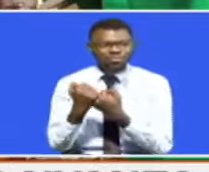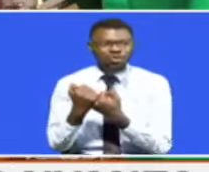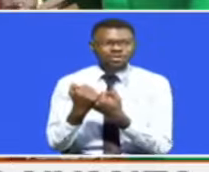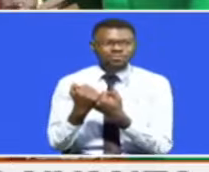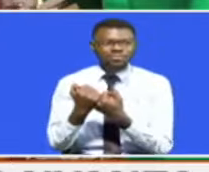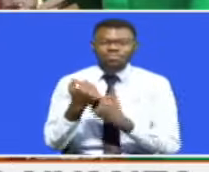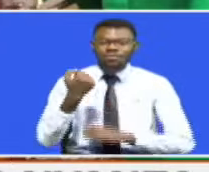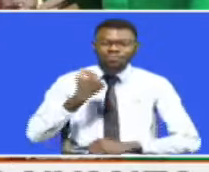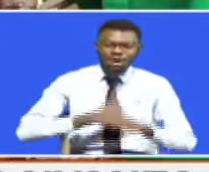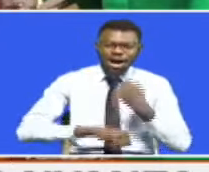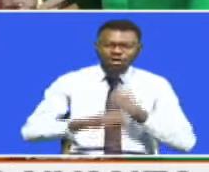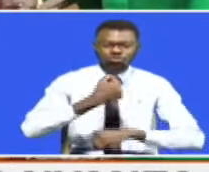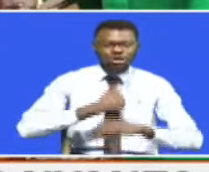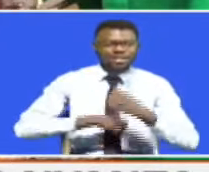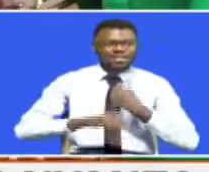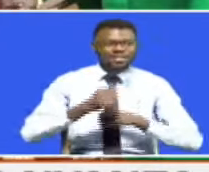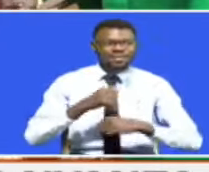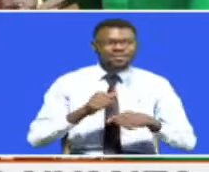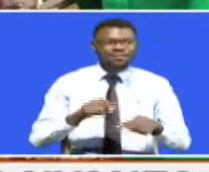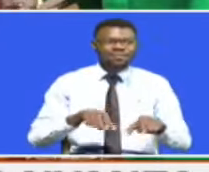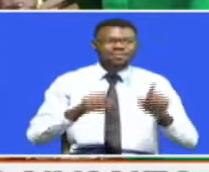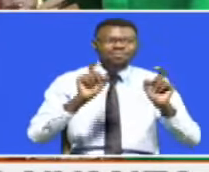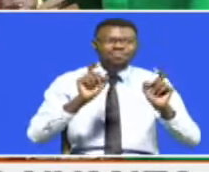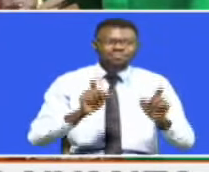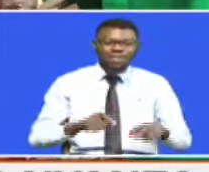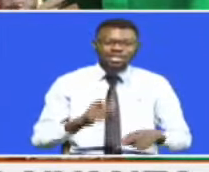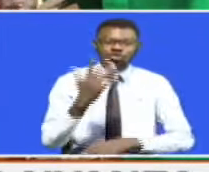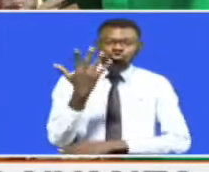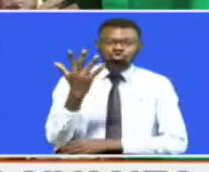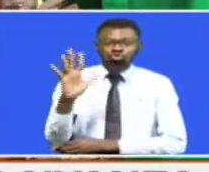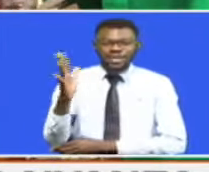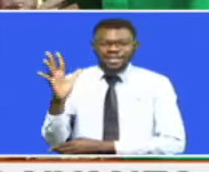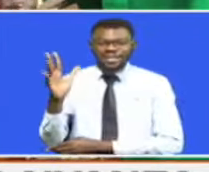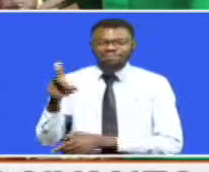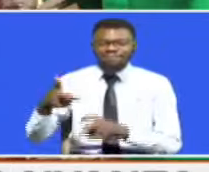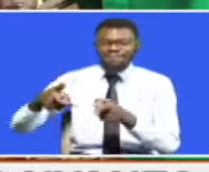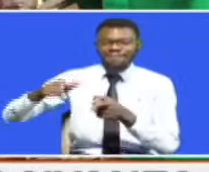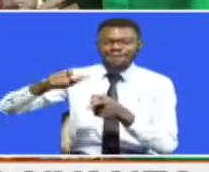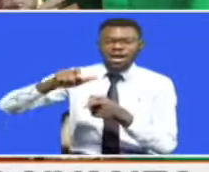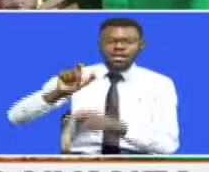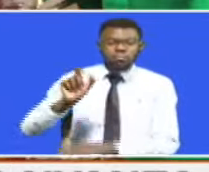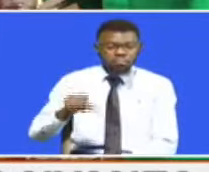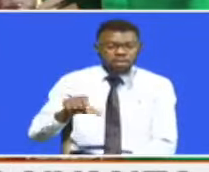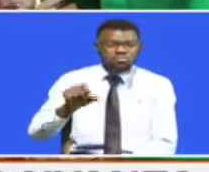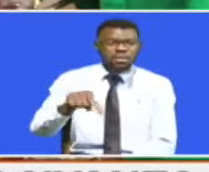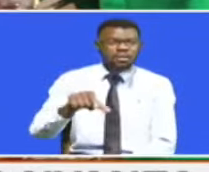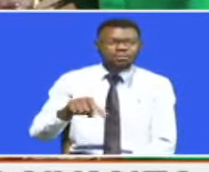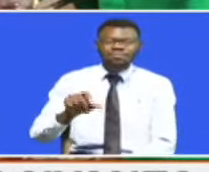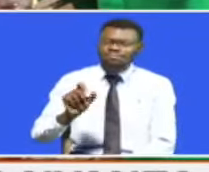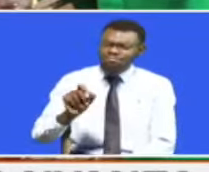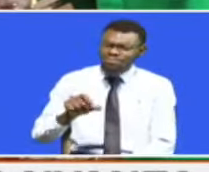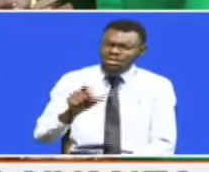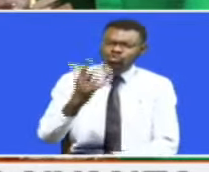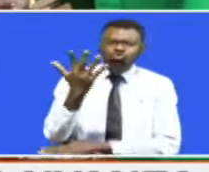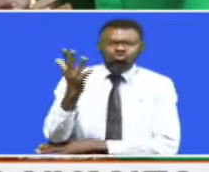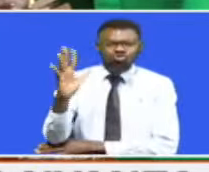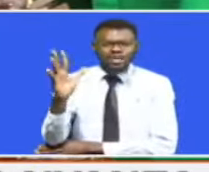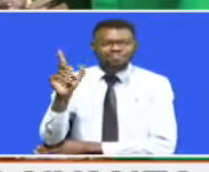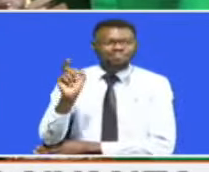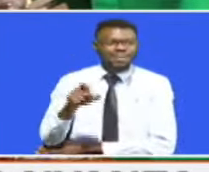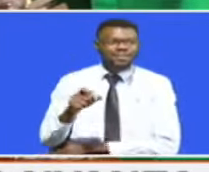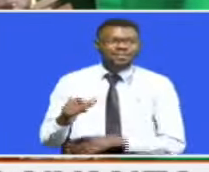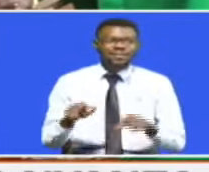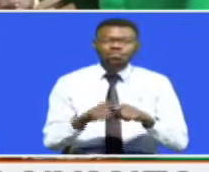to action to increase our tree cover. So inabidi tupande miti, tukue